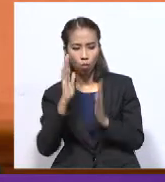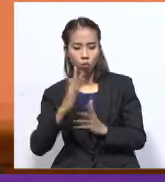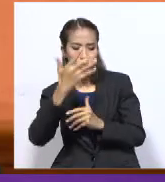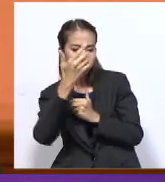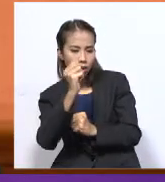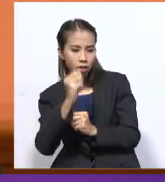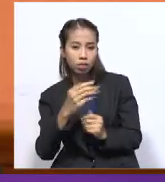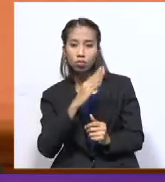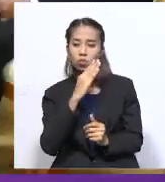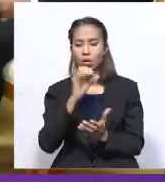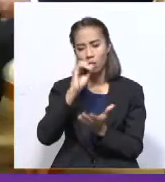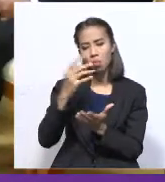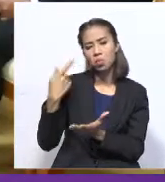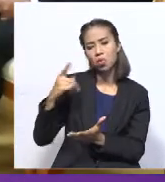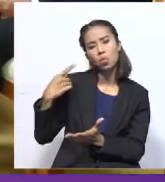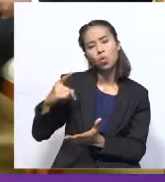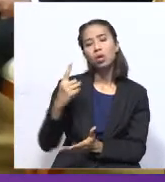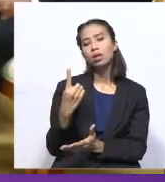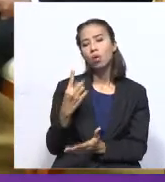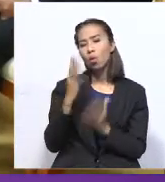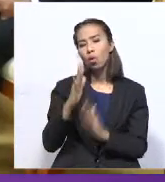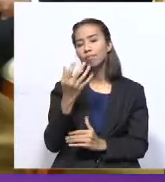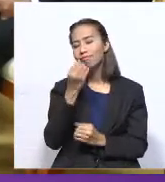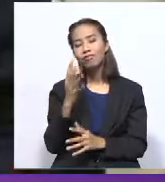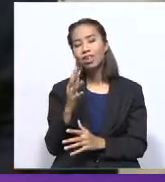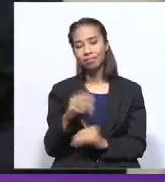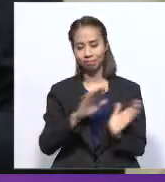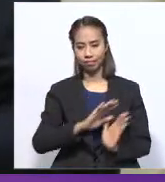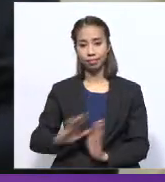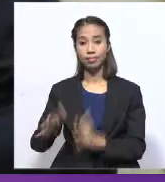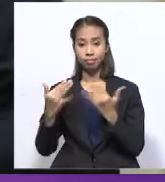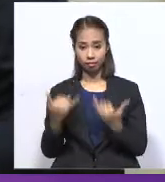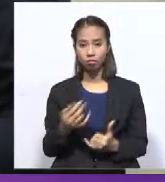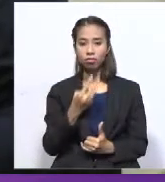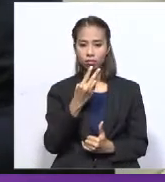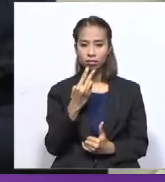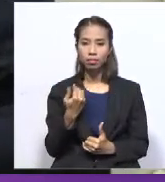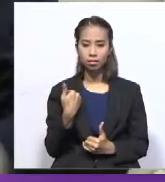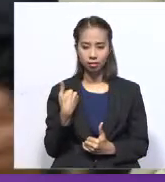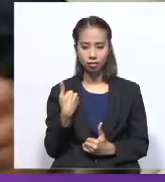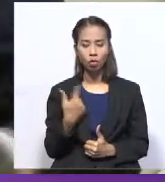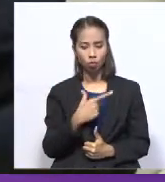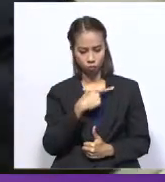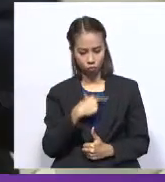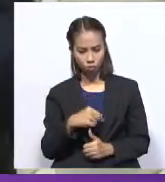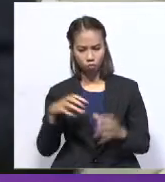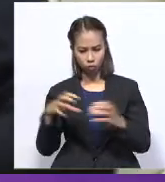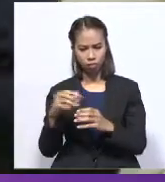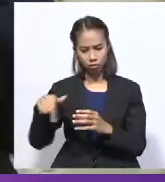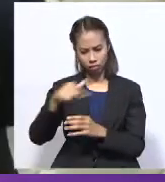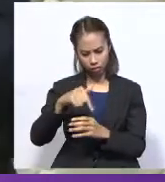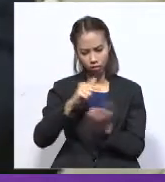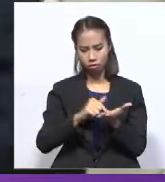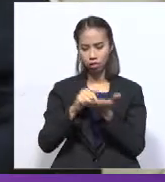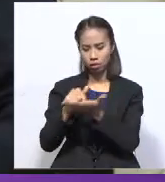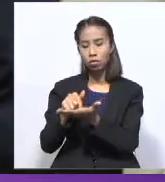าบอกแต่สาระสำคัญ น่าติดตามทีเดียวนะคะขณะที่รัฐมนตรีว่าการกระทรวงแรงงานค่ะเห็นชอบแนวคิดที่ทีมงานกรมประชาสัมพันธ์